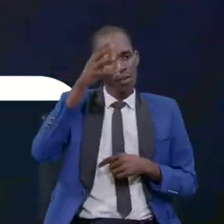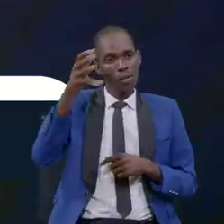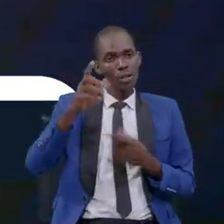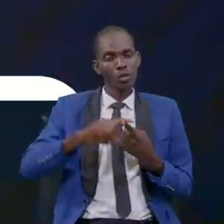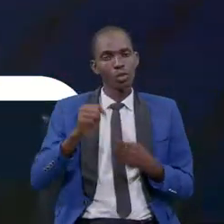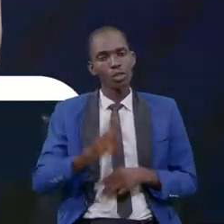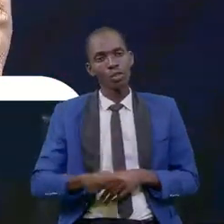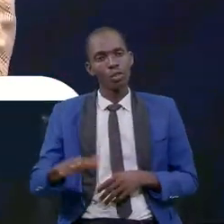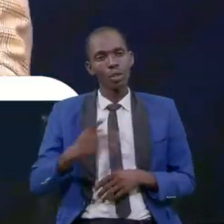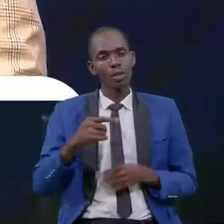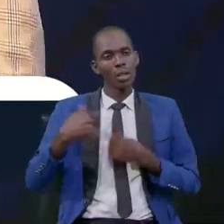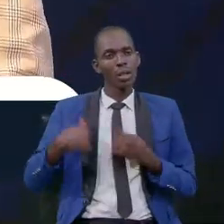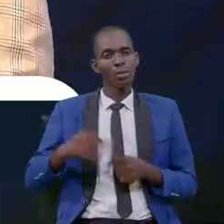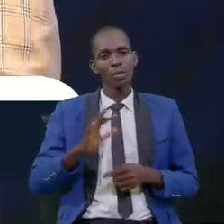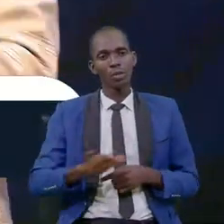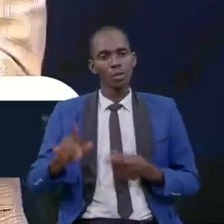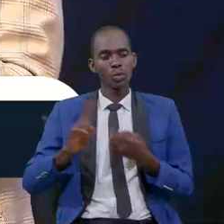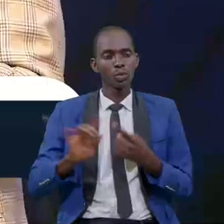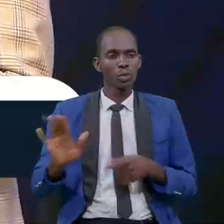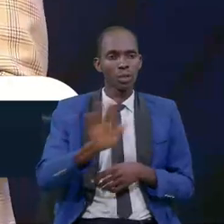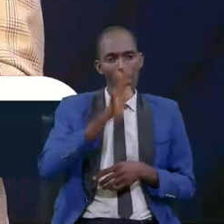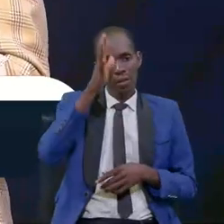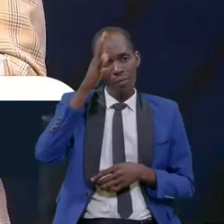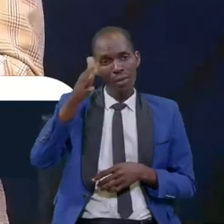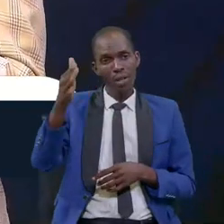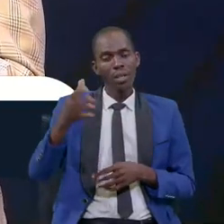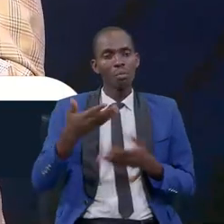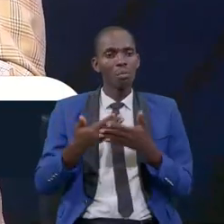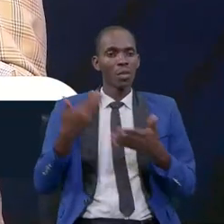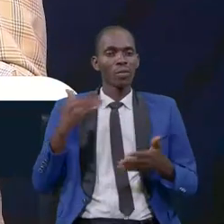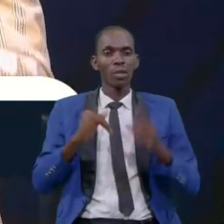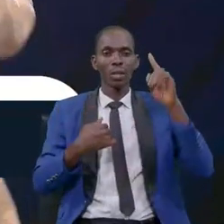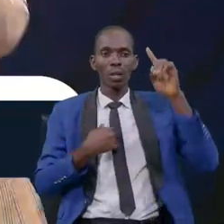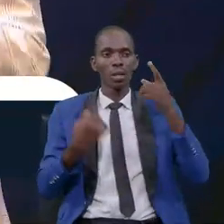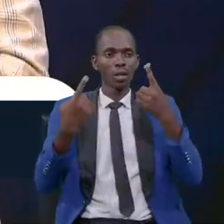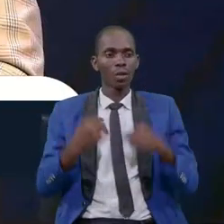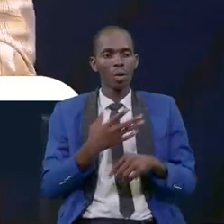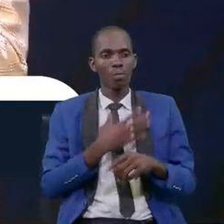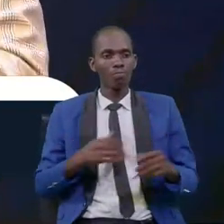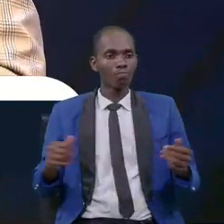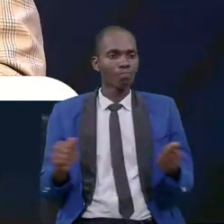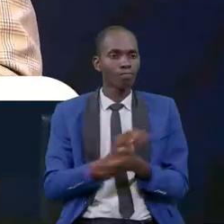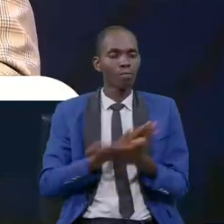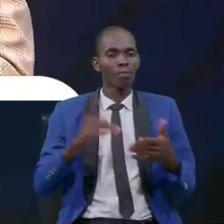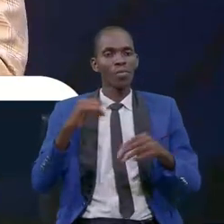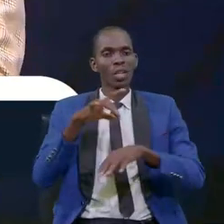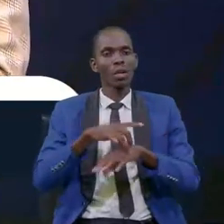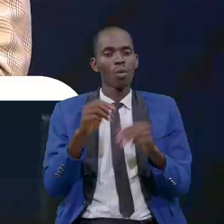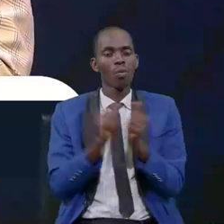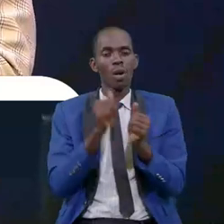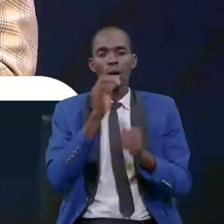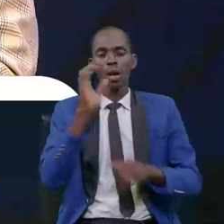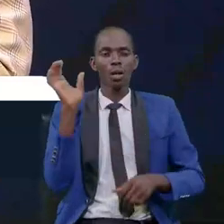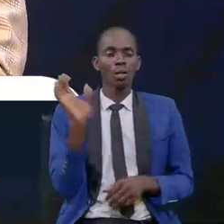enfants et le cœur des enfants à leurs pères, de peur que je ne vienne frapper